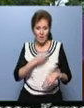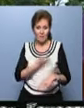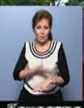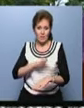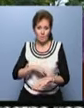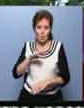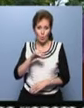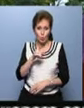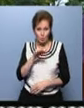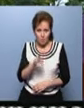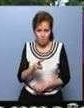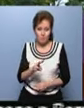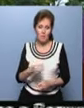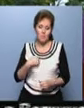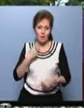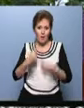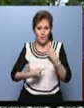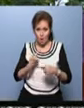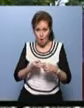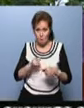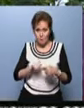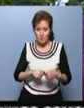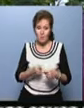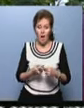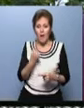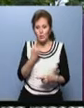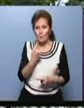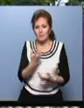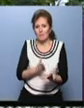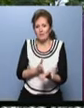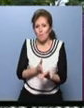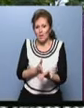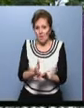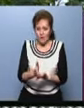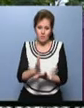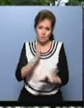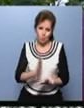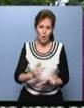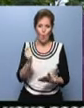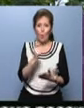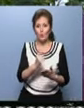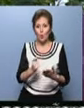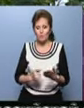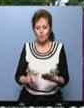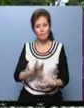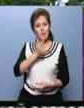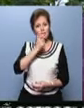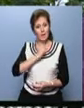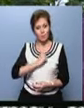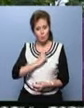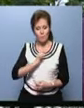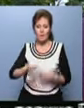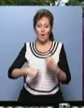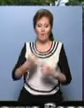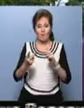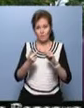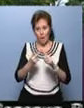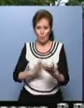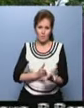Мы уже с ним об этом говорили. Поэтому вот одно из направлений будет художественно-эстетическое. Второе направление, я думаю,